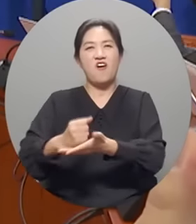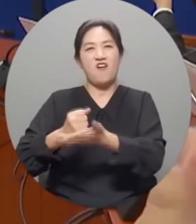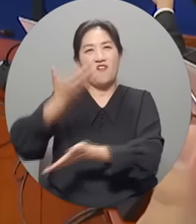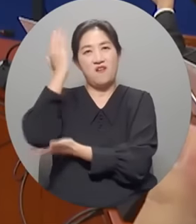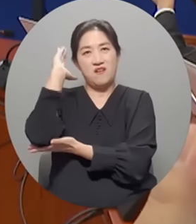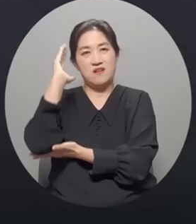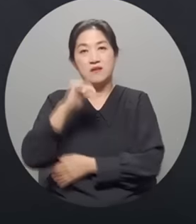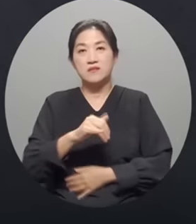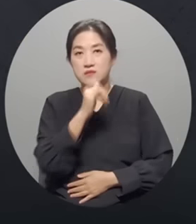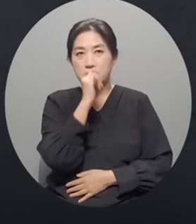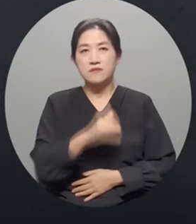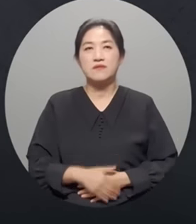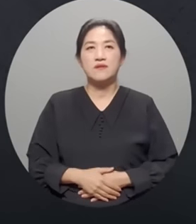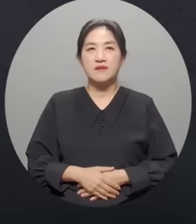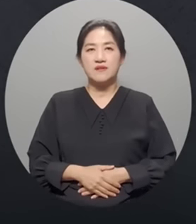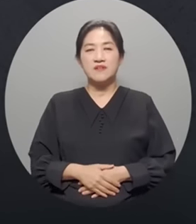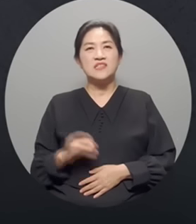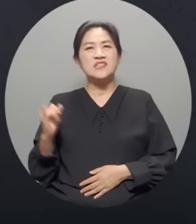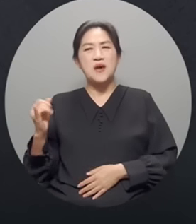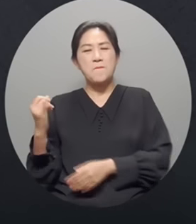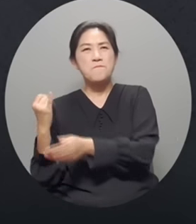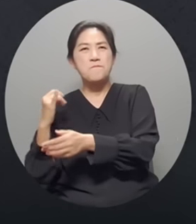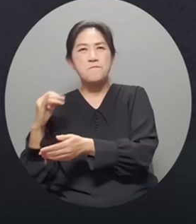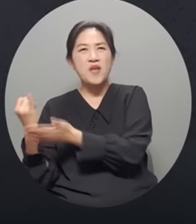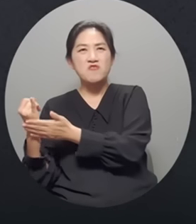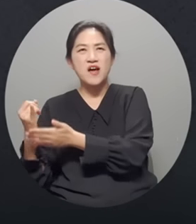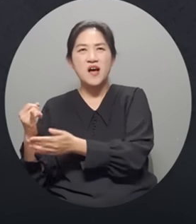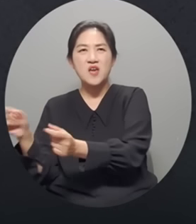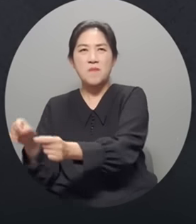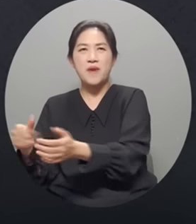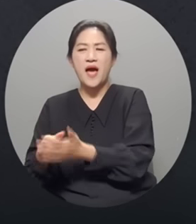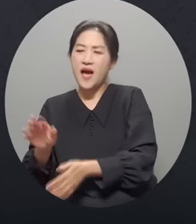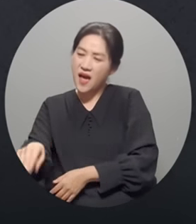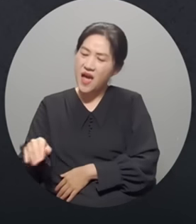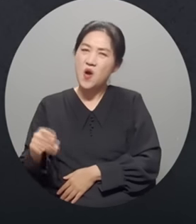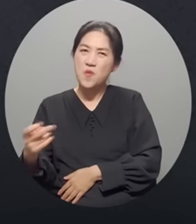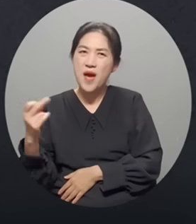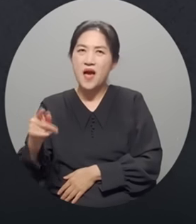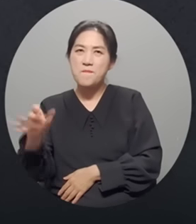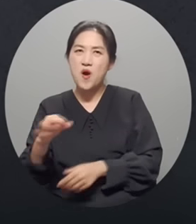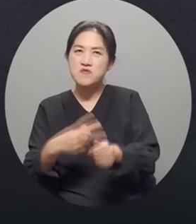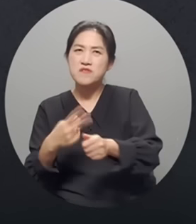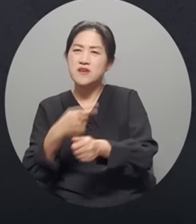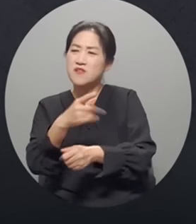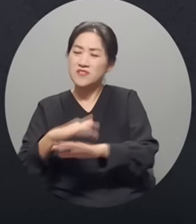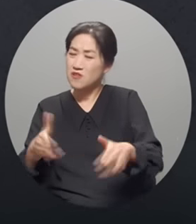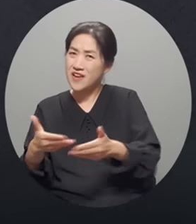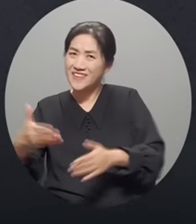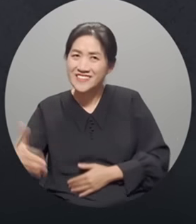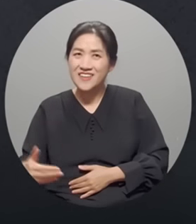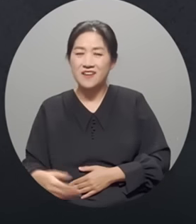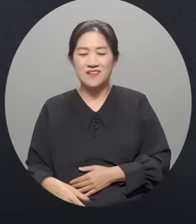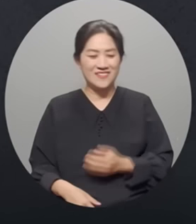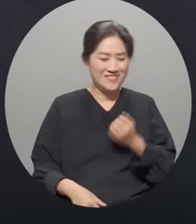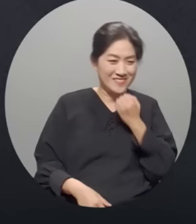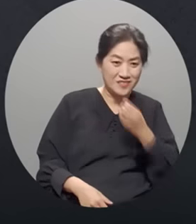설명했습니다. 지 마누라가 옆에서 아니 오빠 명선생이 그거 처리 안 했어?